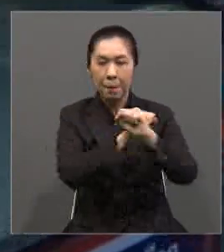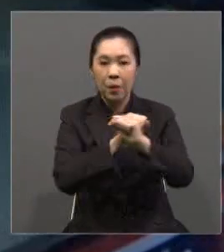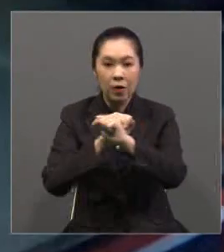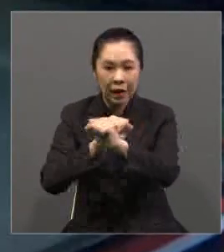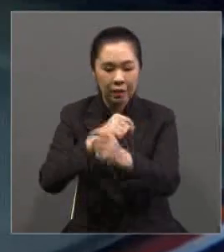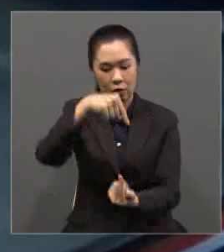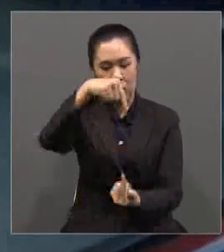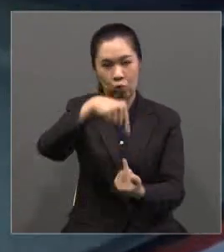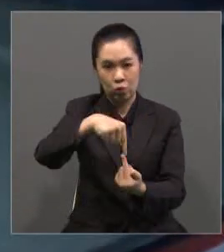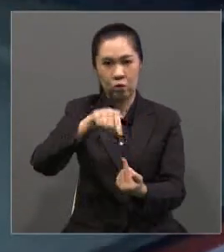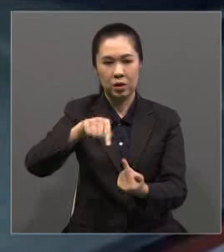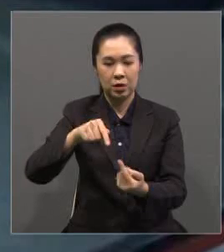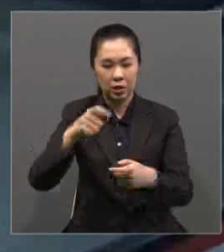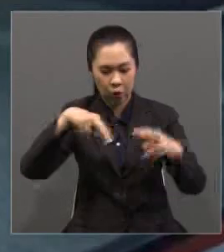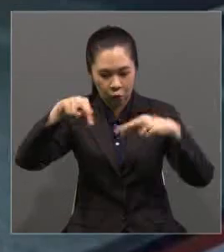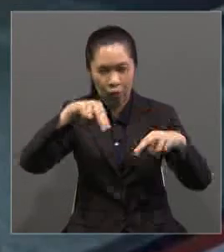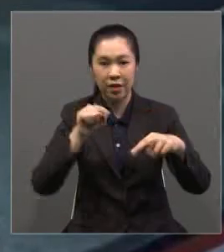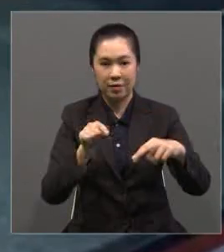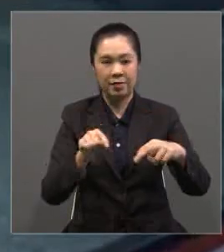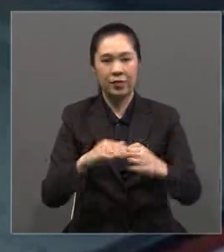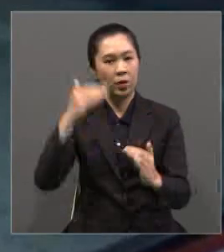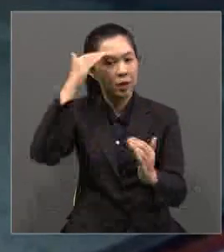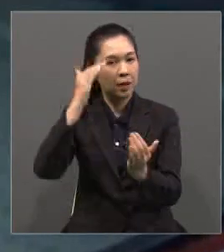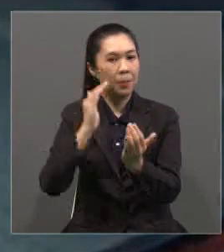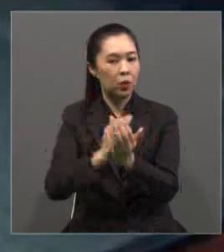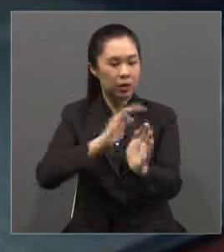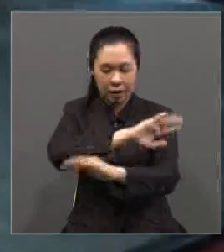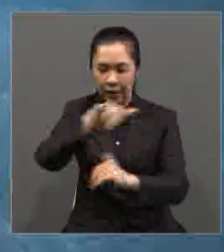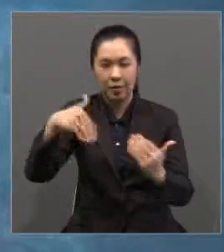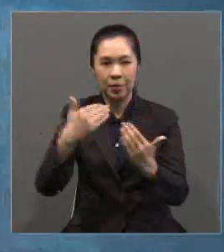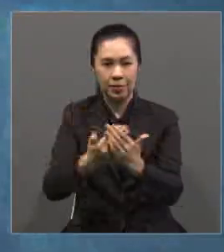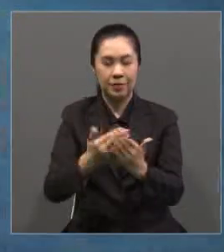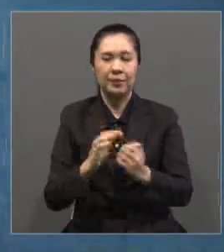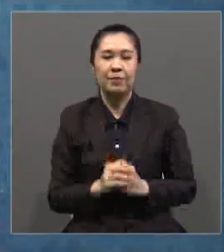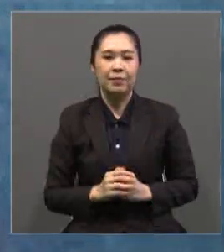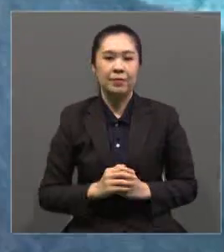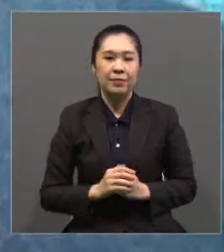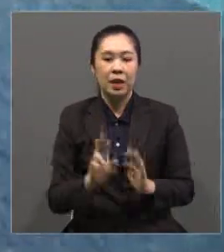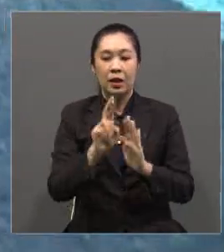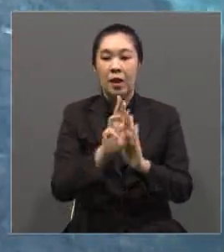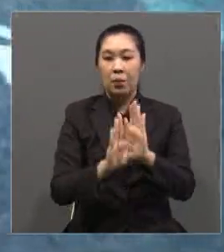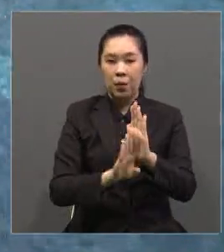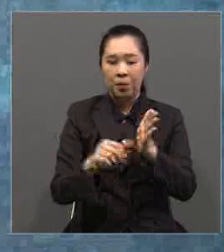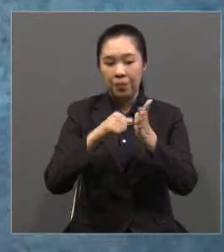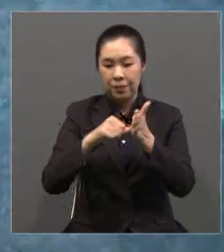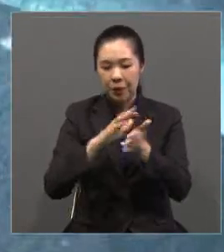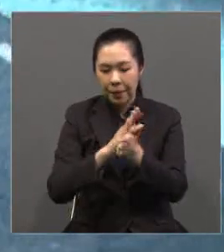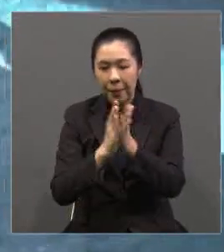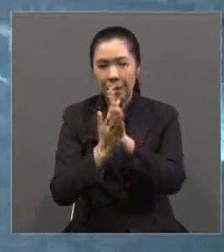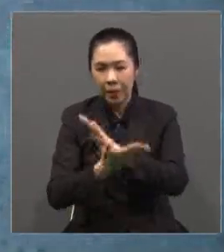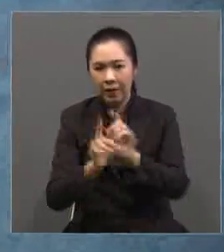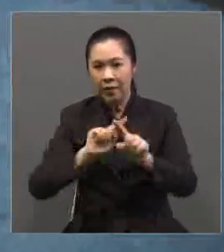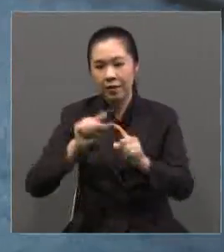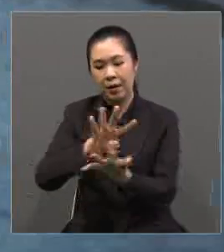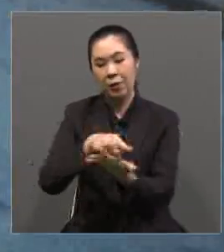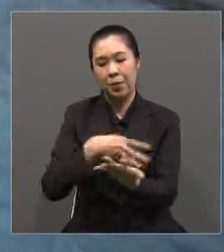แลการตั้งจุดตรวจจุดสกัดแล้วก็ด่านตรวจของตำรวจในภาพรวมทั้งประเทศไปวางระบบค่ะแล้วก็ปรับปรุงรูปแบบแนวทาง